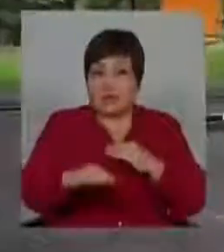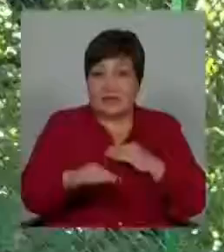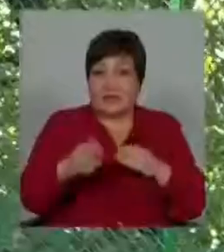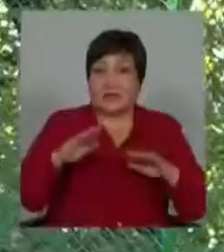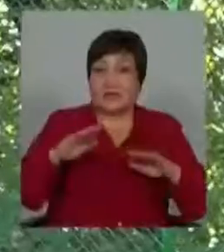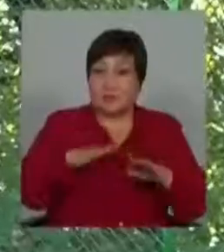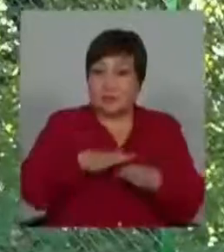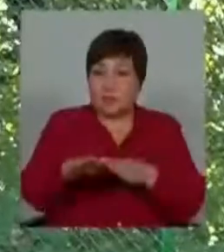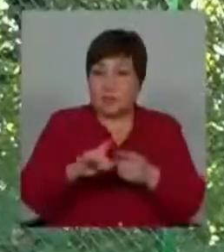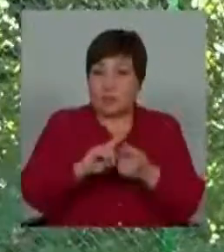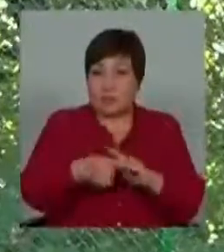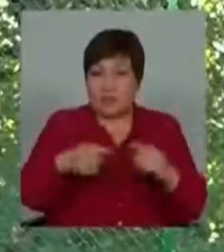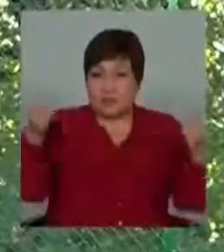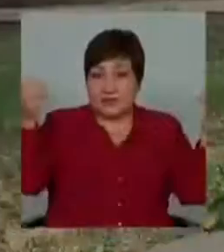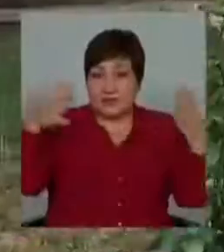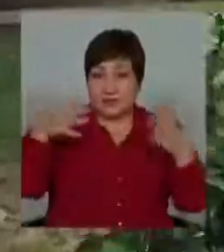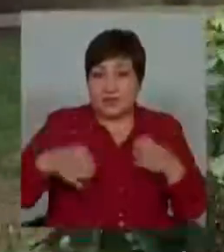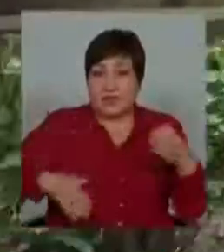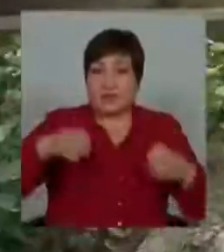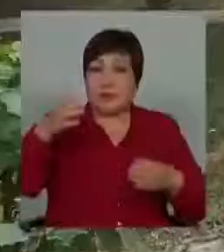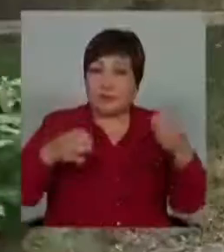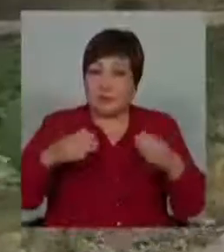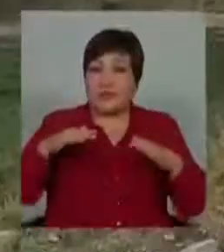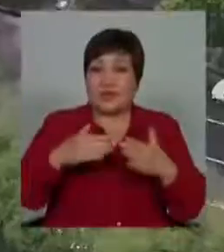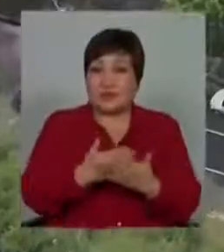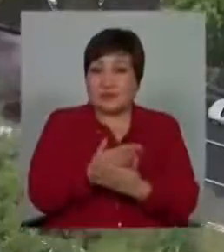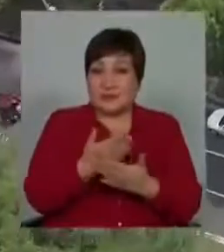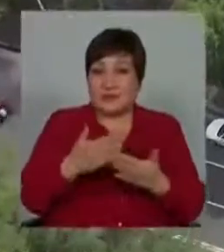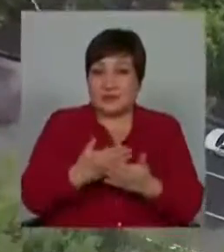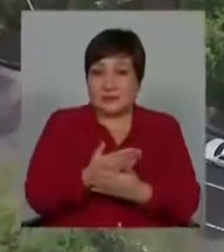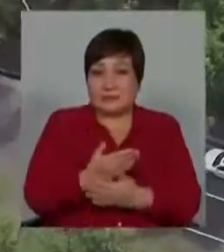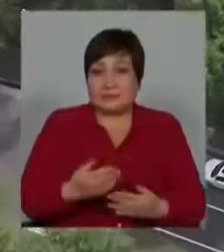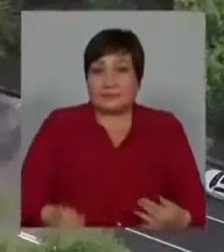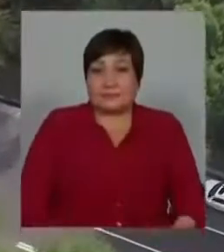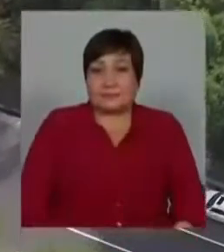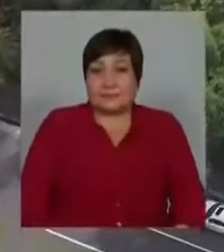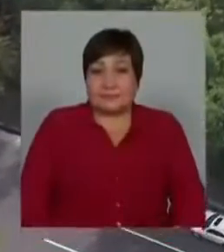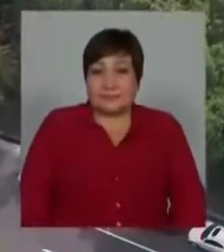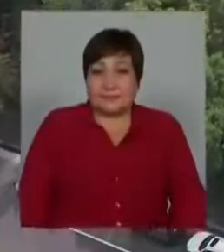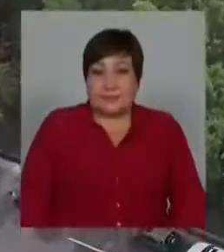ауыстырылып, жарық бағандары да жаңарған. Назкен Еркін, Мирам Исабеков, Алматы телеарнасы.